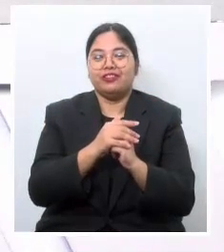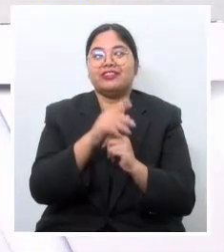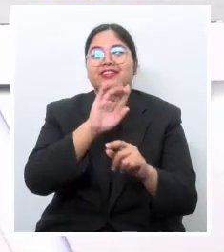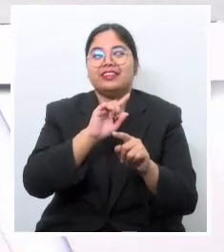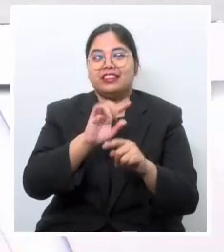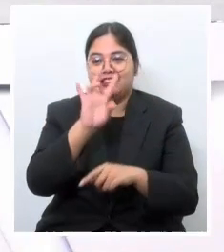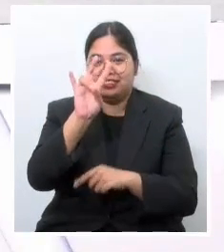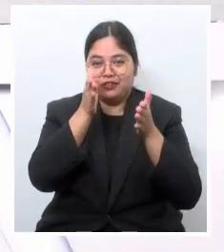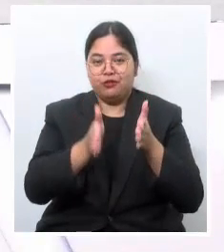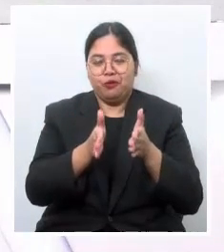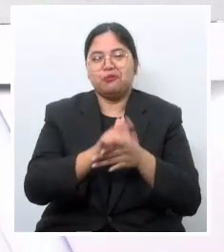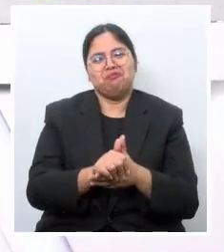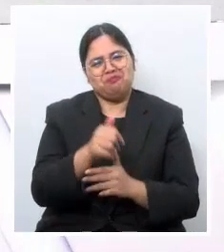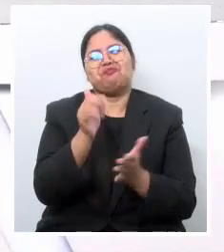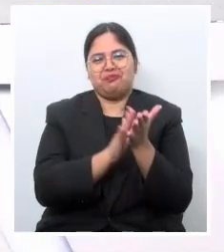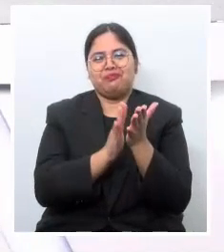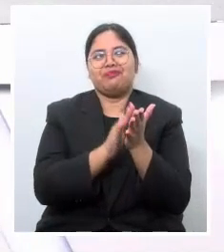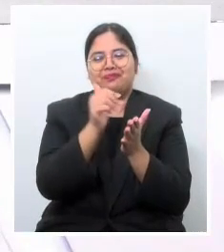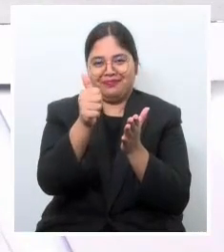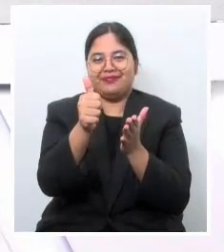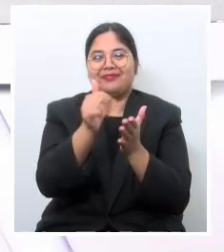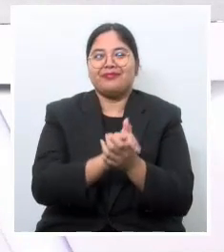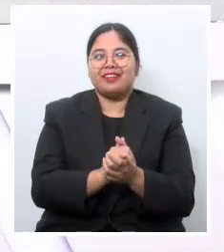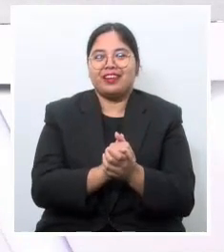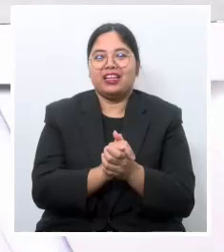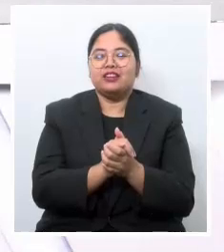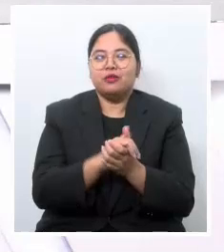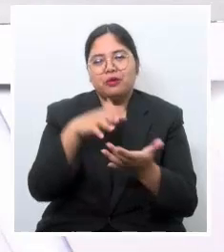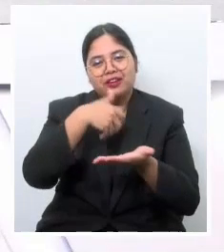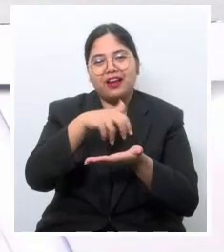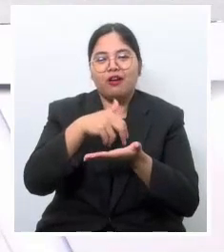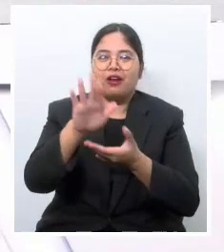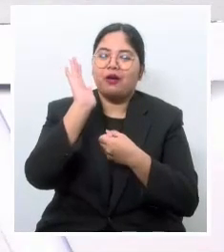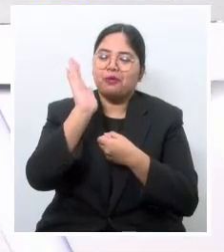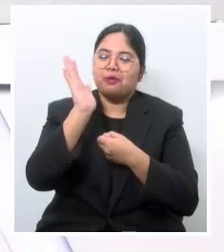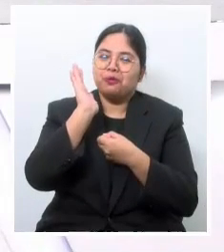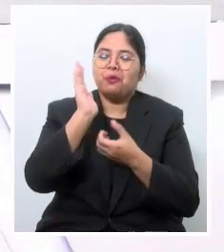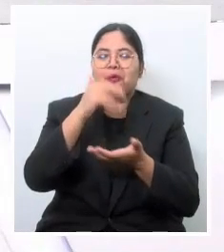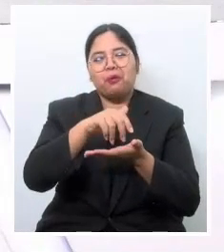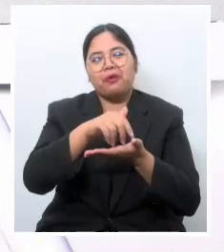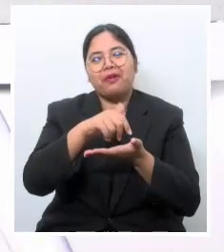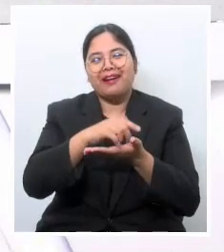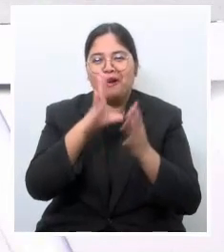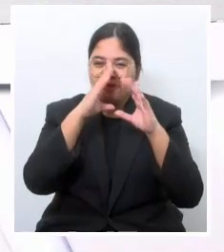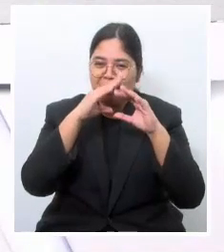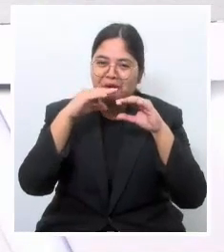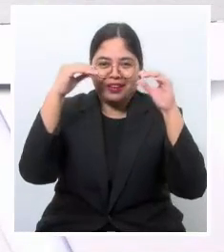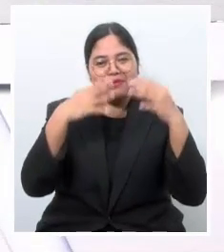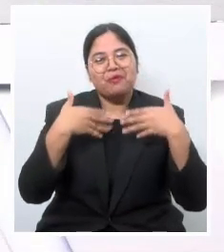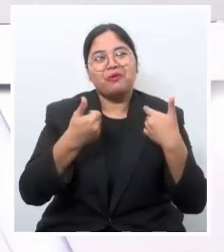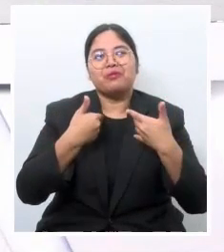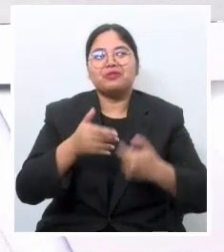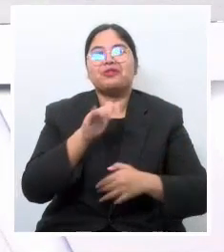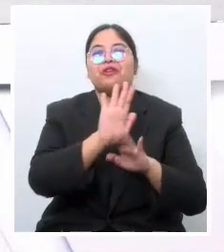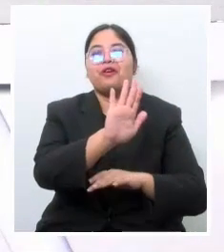เลยนะคะยอดเยี่ยมมากๆค่ะแล้วก็บอกเลยว่าตลอดอ่าในช่วงรายการนะคะเราก็จะเห็นรอยยิ้มแล้วก็ความสุขของน้องๆด้วยนะคะแล้วก็ที่